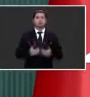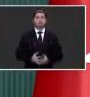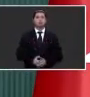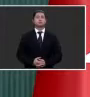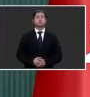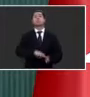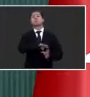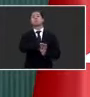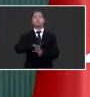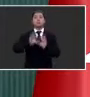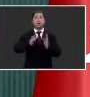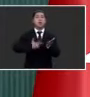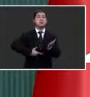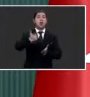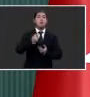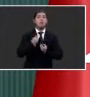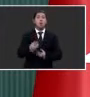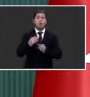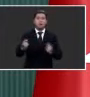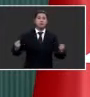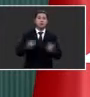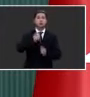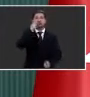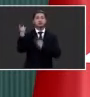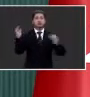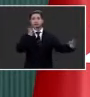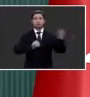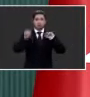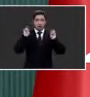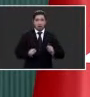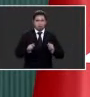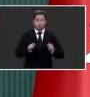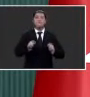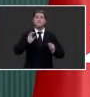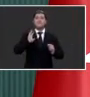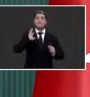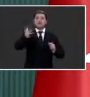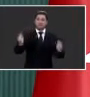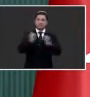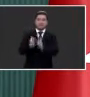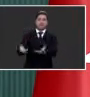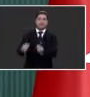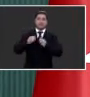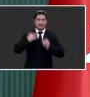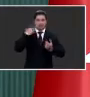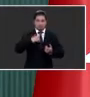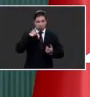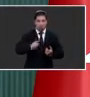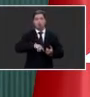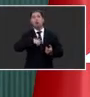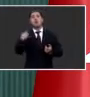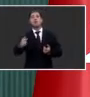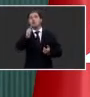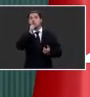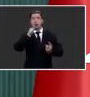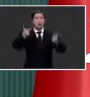bir yandan tarımsal üretimi çeşitlendirmeye ve hasılayı artırmaya çalışırken Diğer yandan su